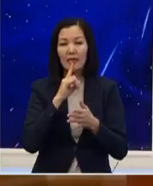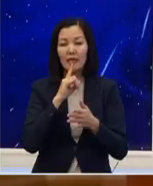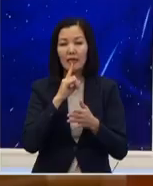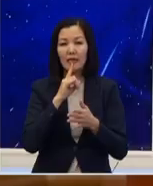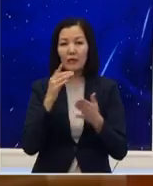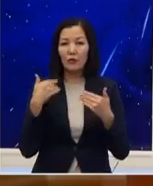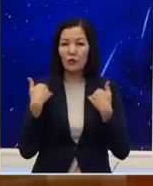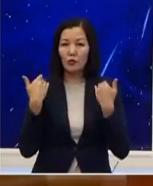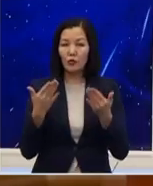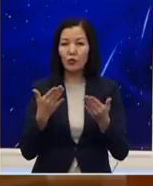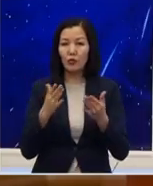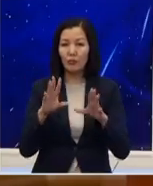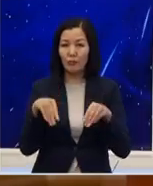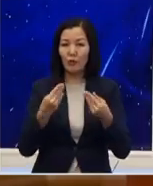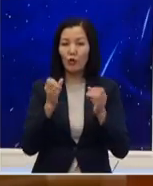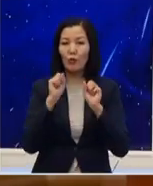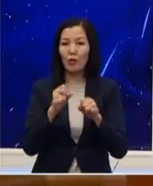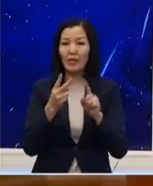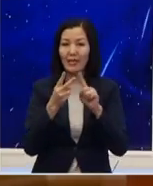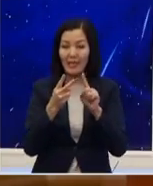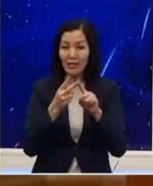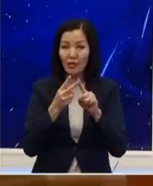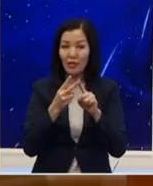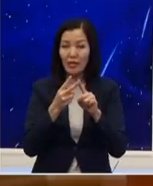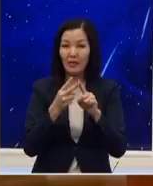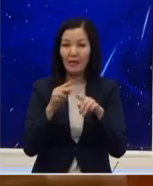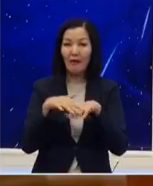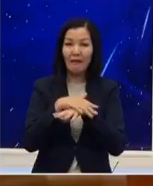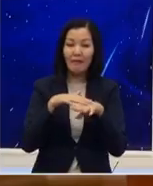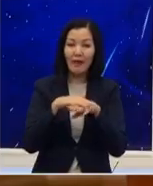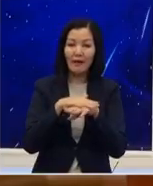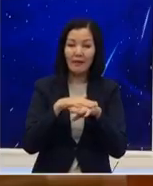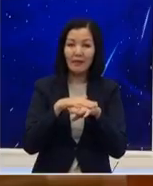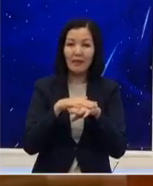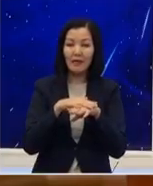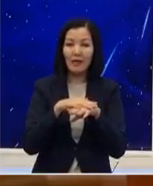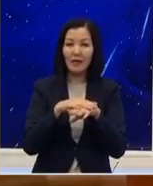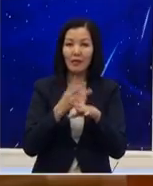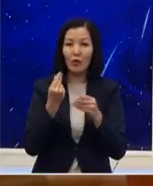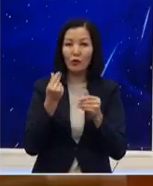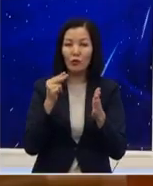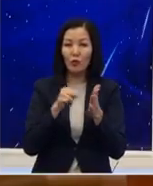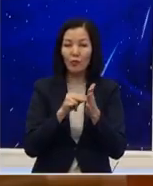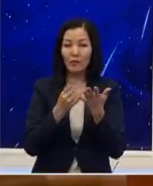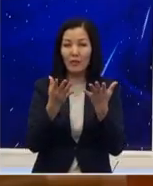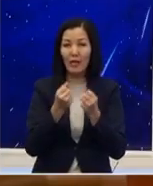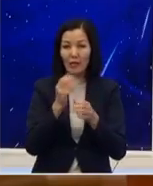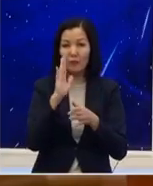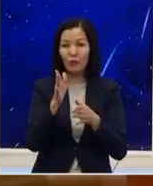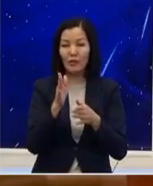деді. Бірақ екінші жартысын сендер нарықтық ставкамен аласындар деп бізге талап қойды. Бірақ